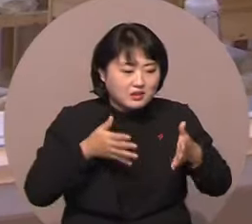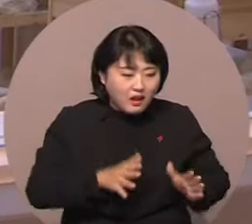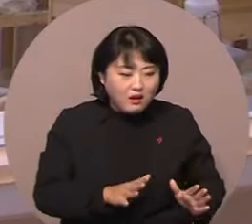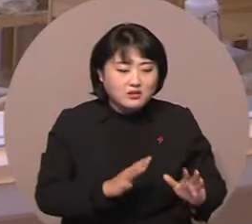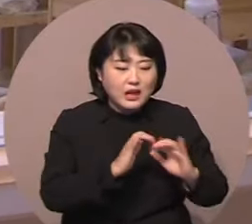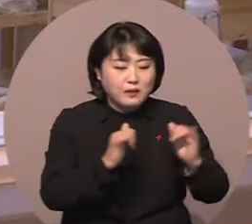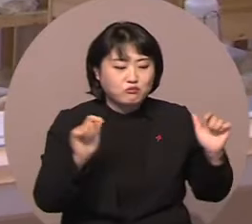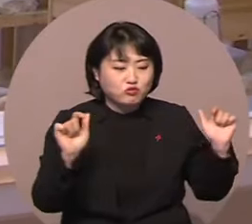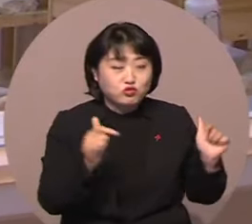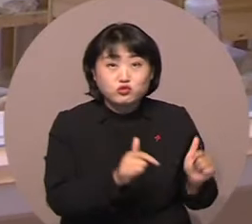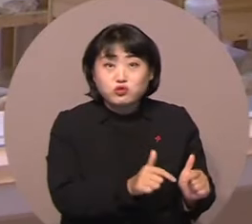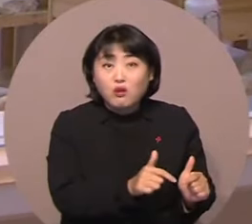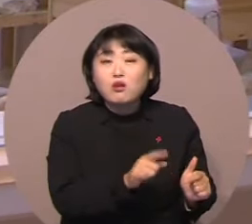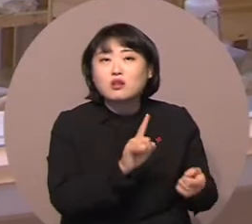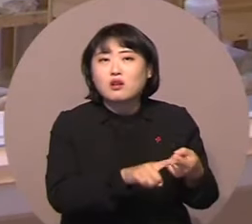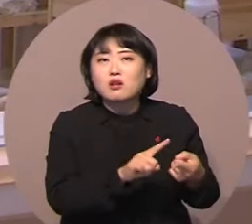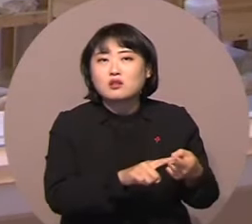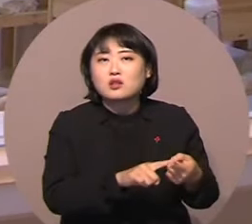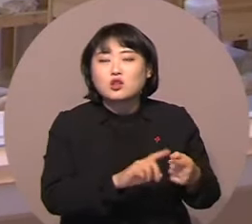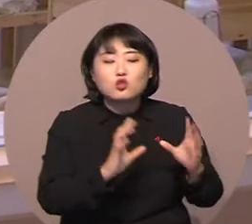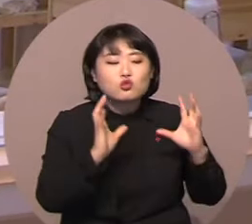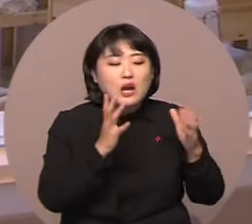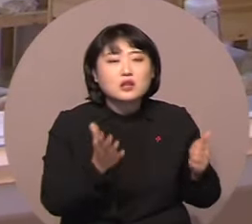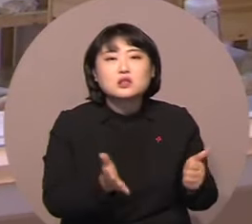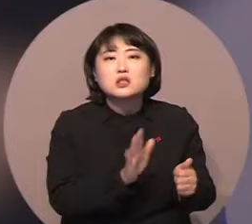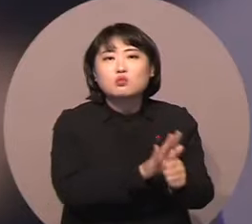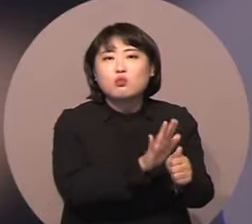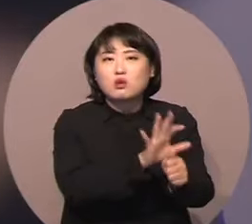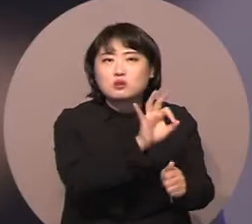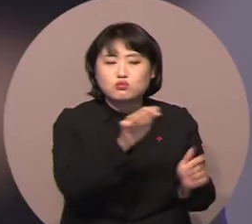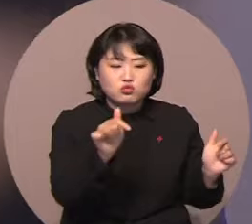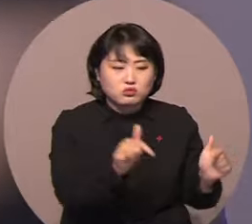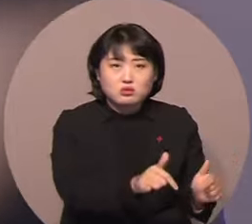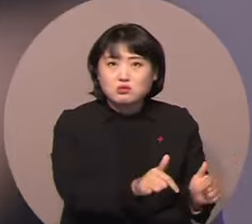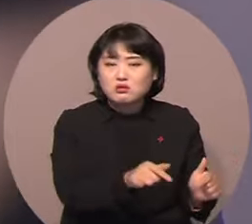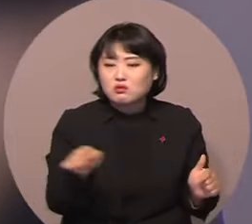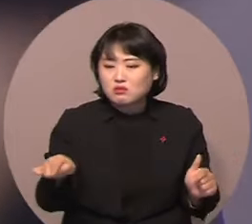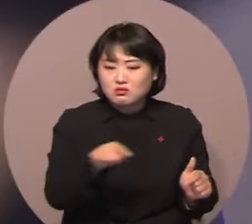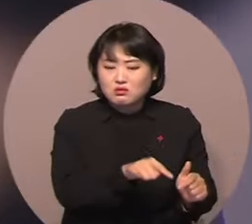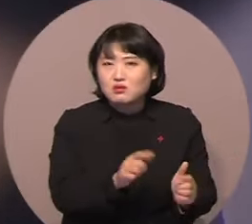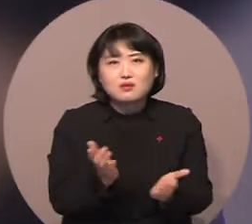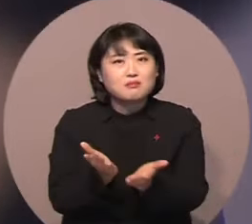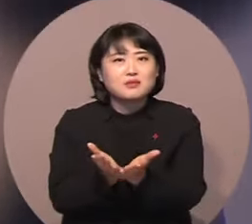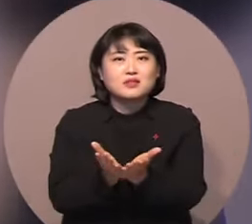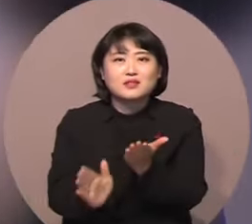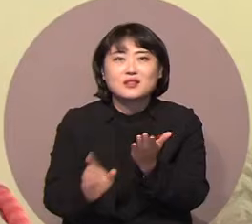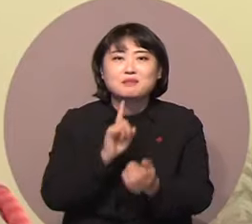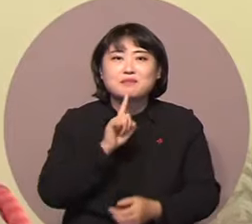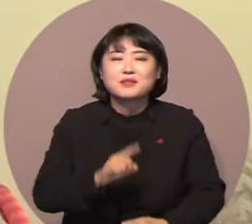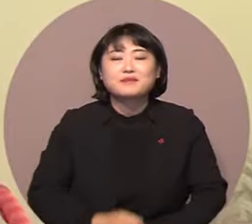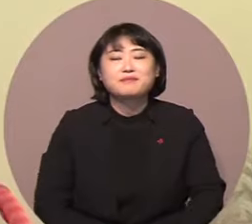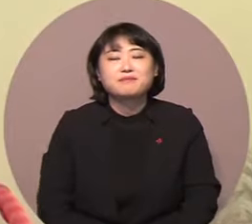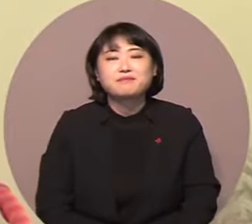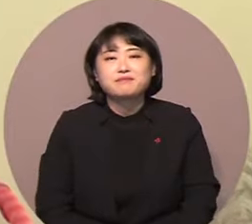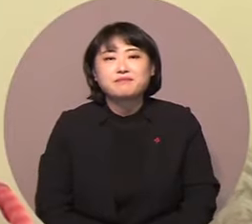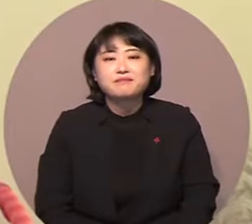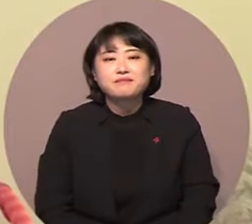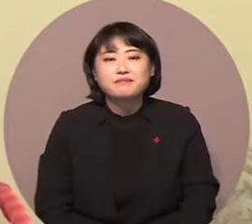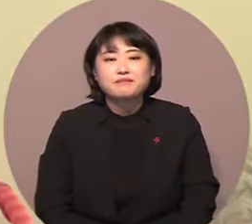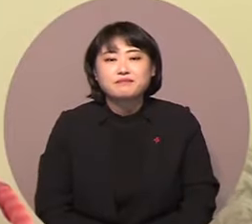인구 소멸과 직결되는 육가 지원금을 줄이는 것은 모순이라는 지적이 나옵니다 MBC